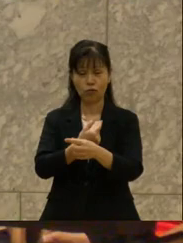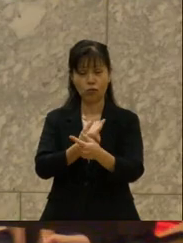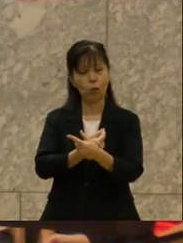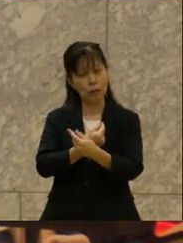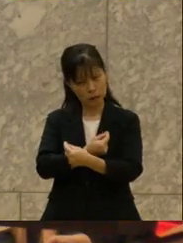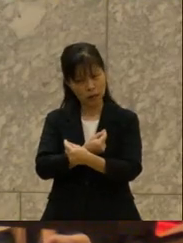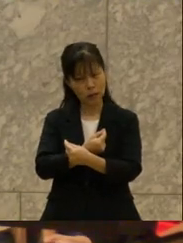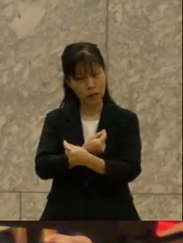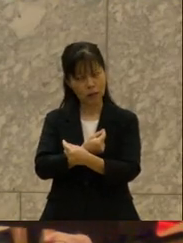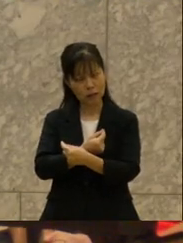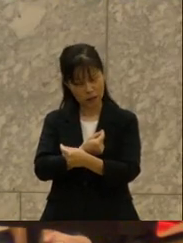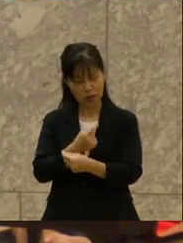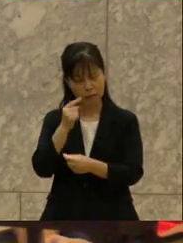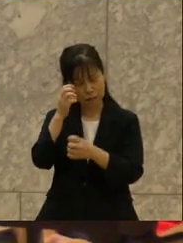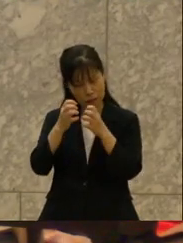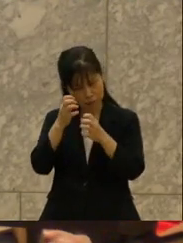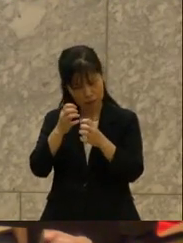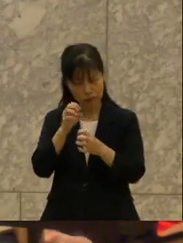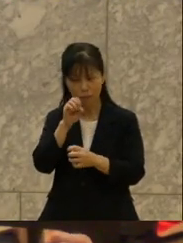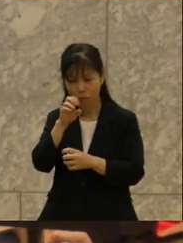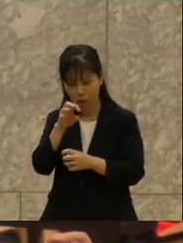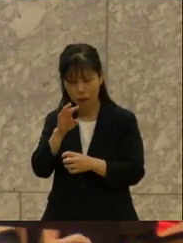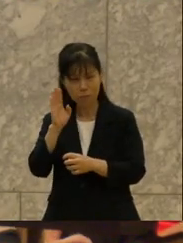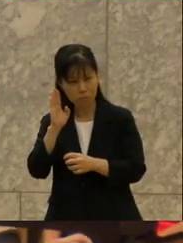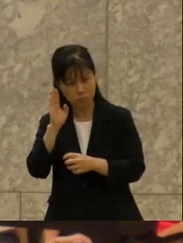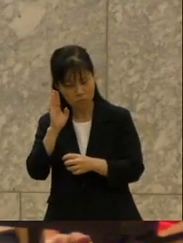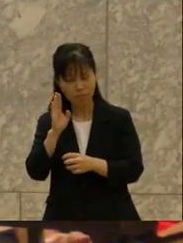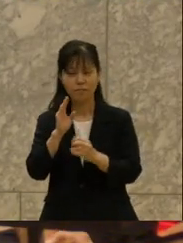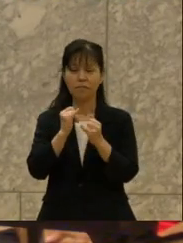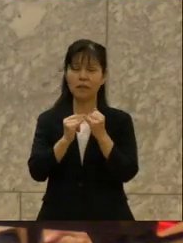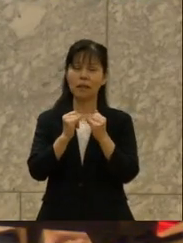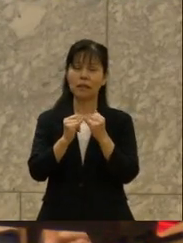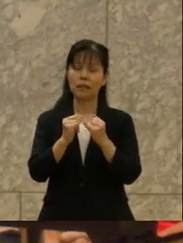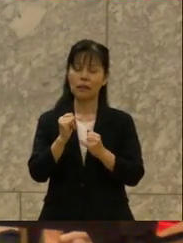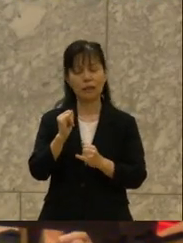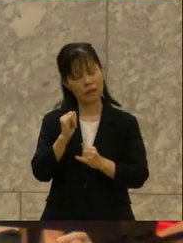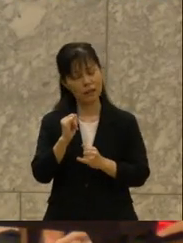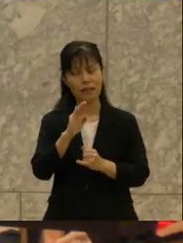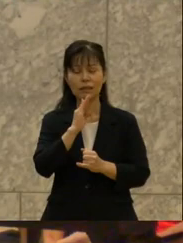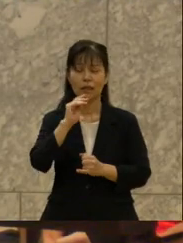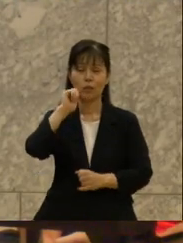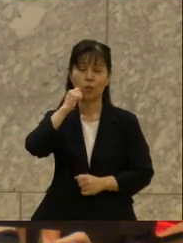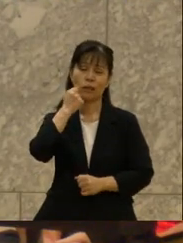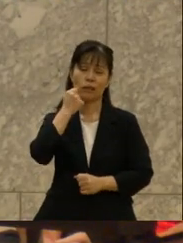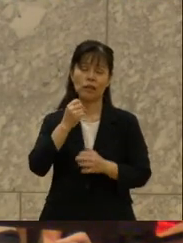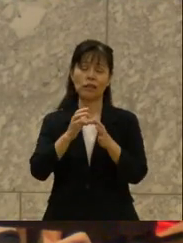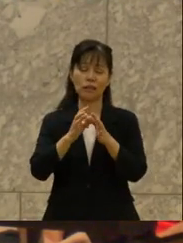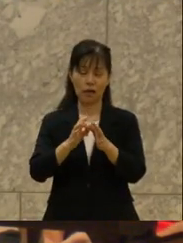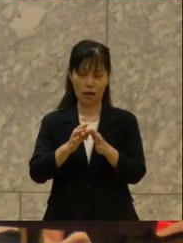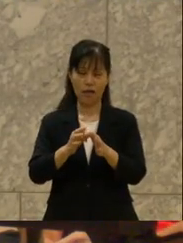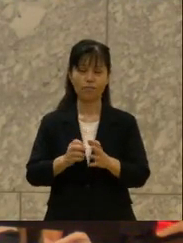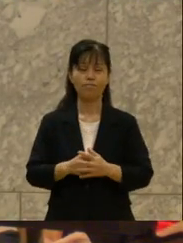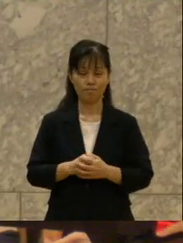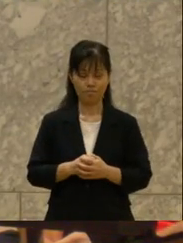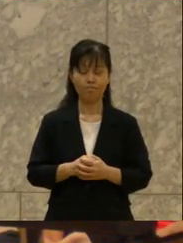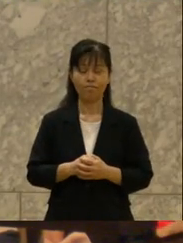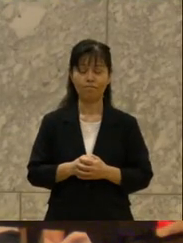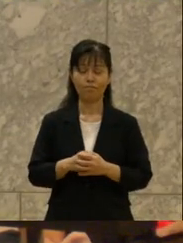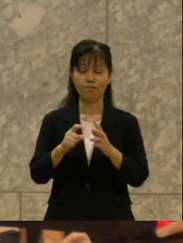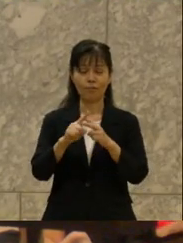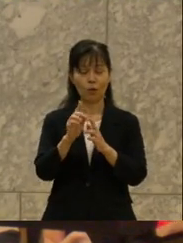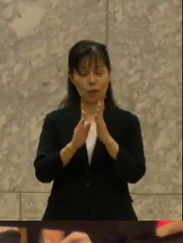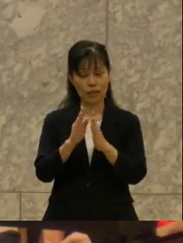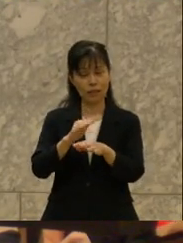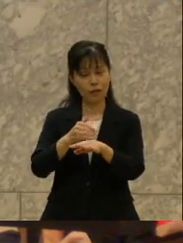で悩みを聞いてもらえるっていうのはなかなかないことなのでそこはすごく私は